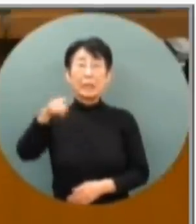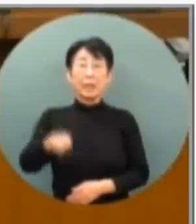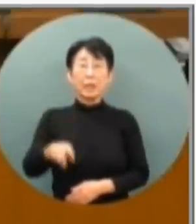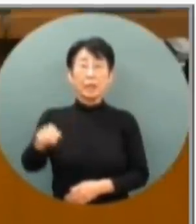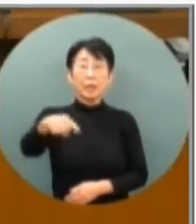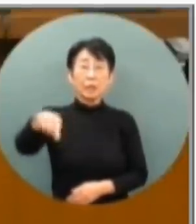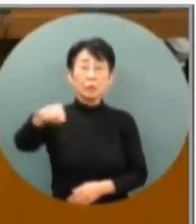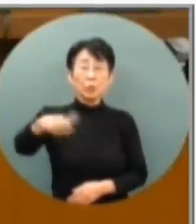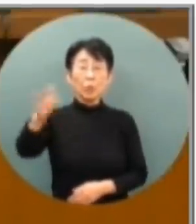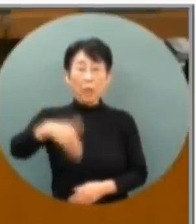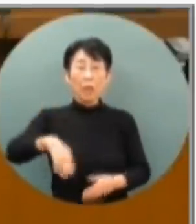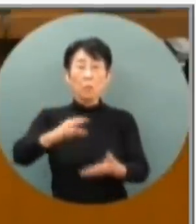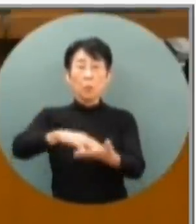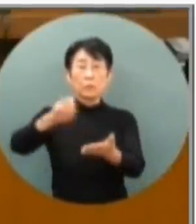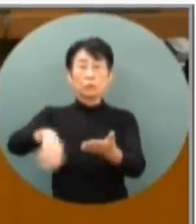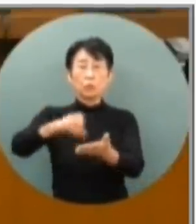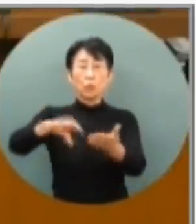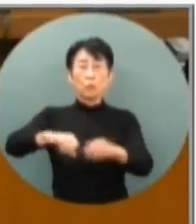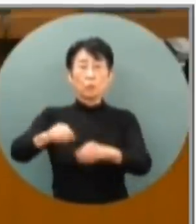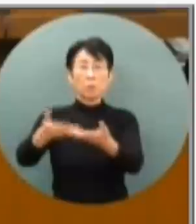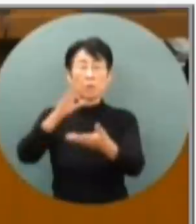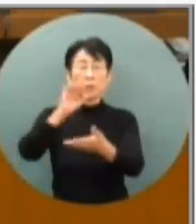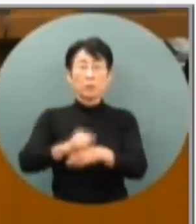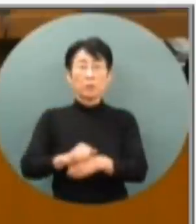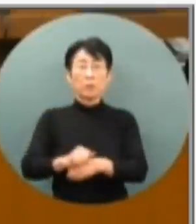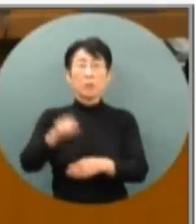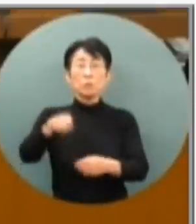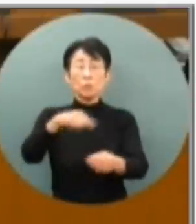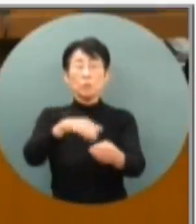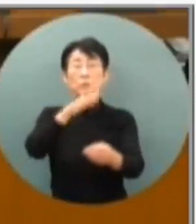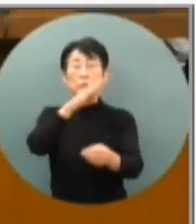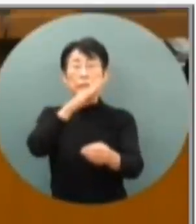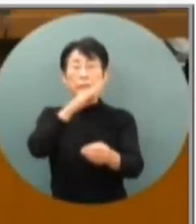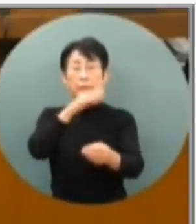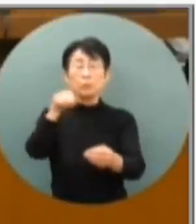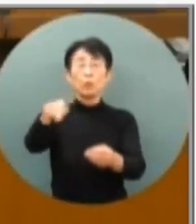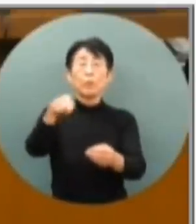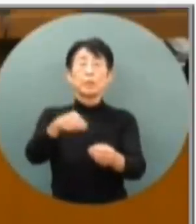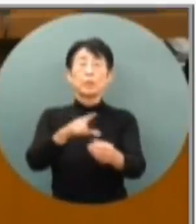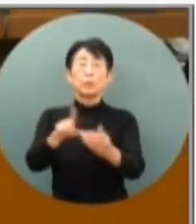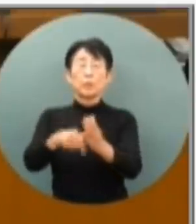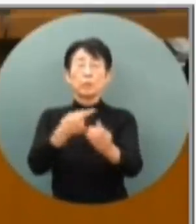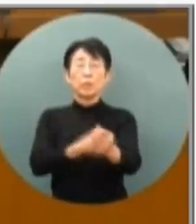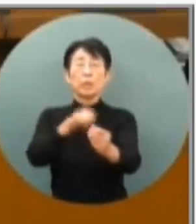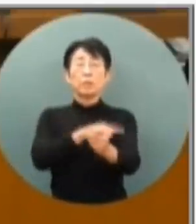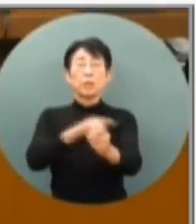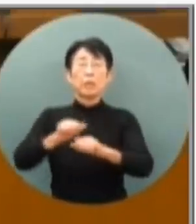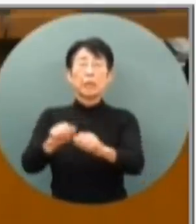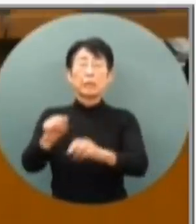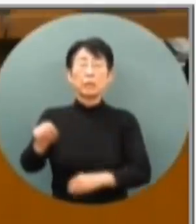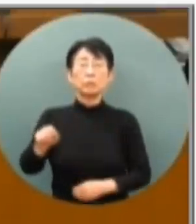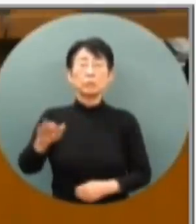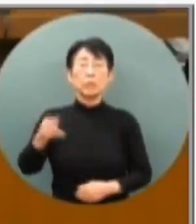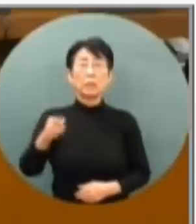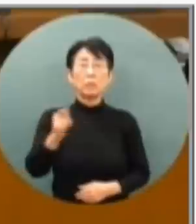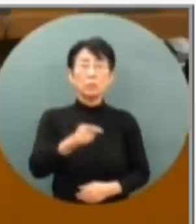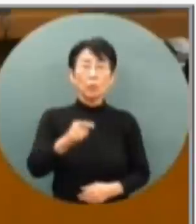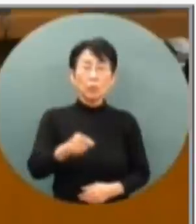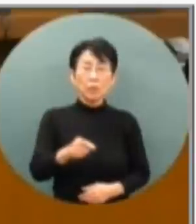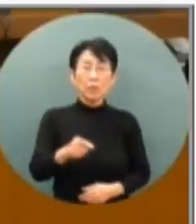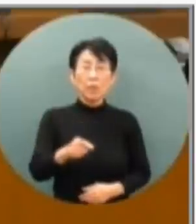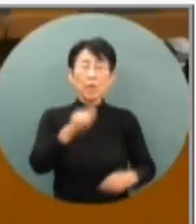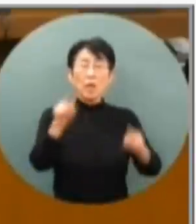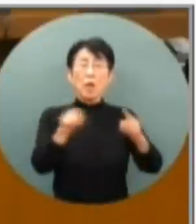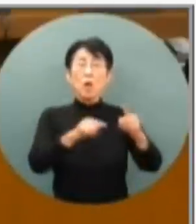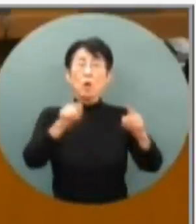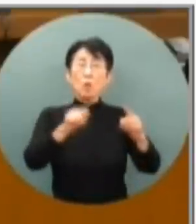ありますし、現にプロバイダーは自分の権限ではそれをやってるんです。ところが、そこに上手に公益が噛んでないん